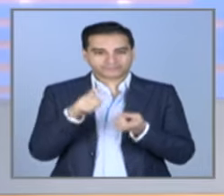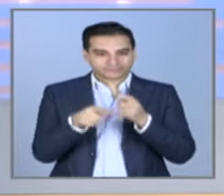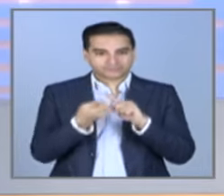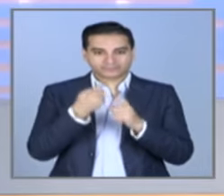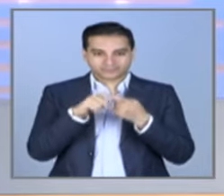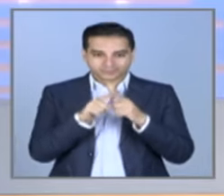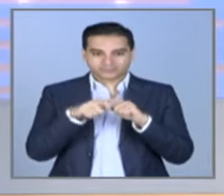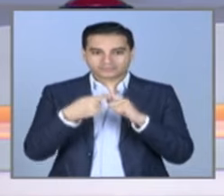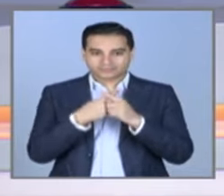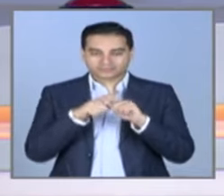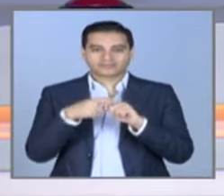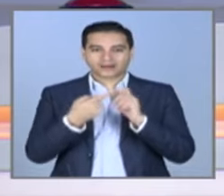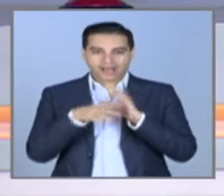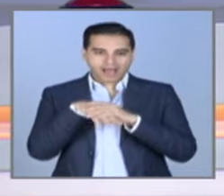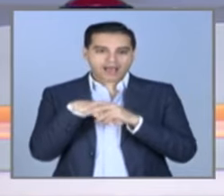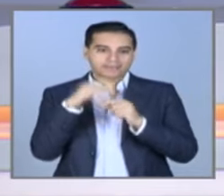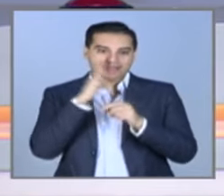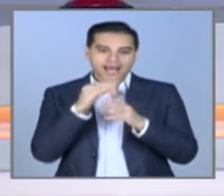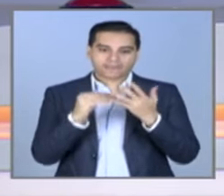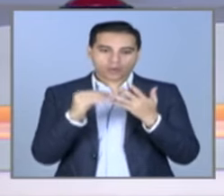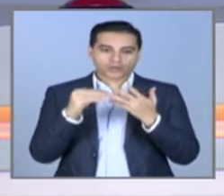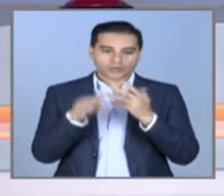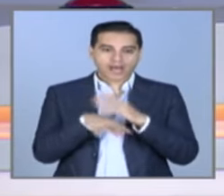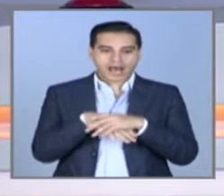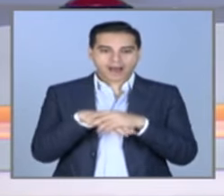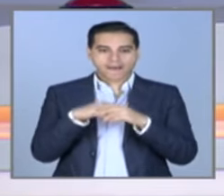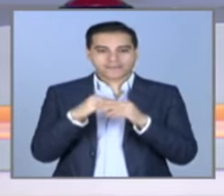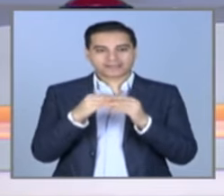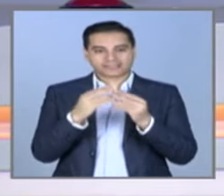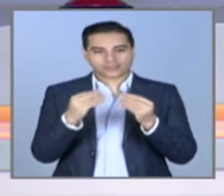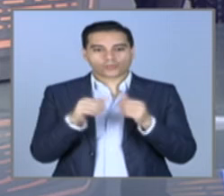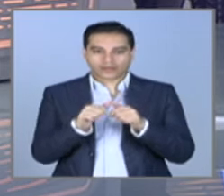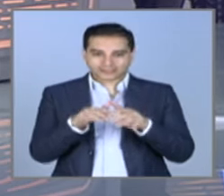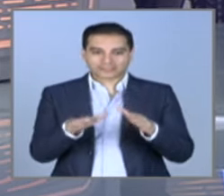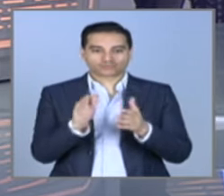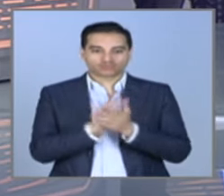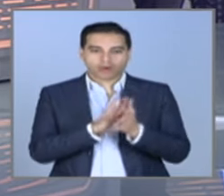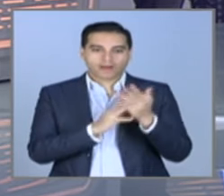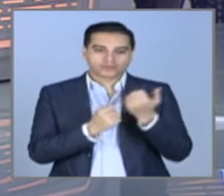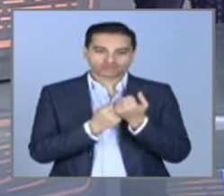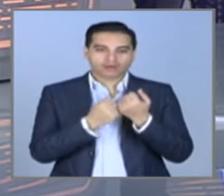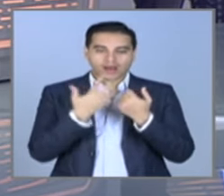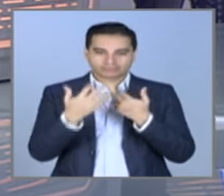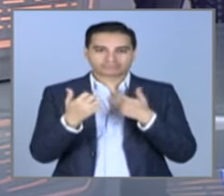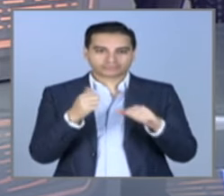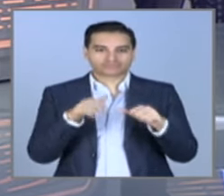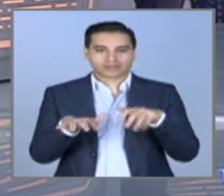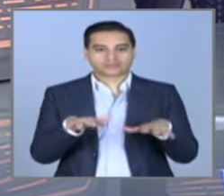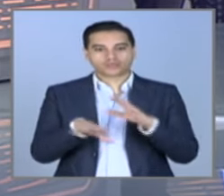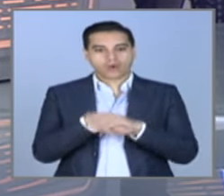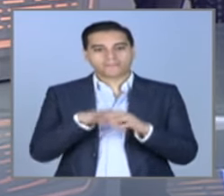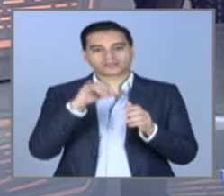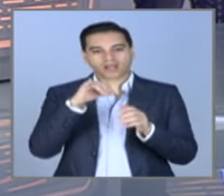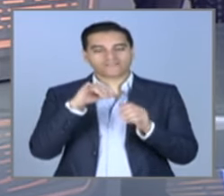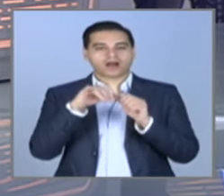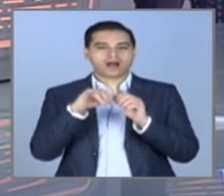شغل تطريز. بدأت اللي هو أتعلم واحدة واحدة، بدأت أعمل حاجة حاجة وأنزل وأصحابي يشجعوني، وبعد كده بدأت أعمل صفحة